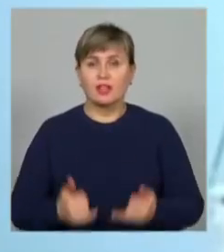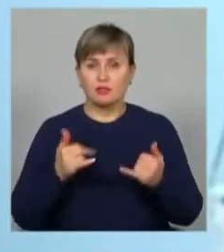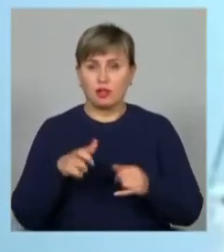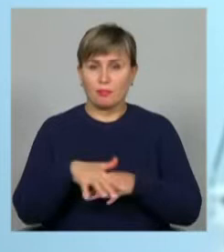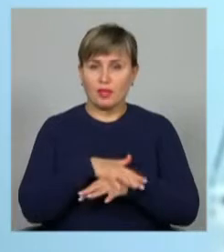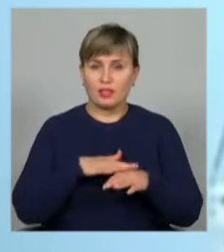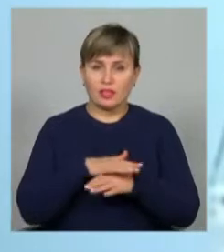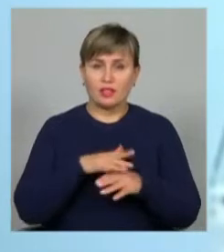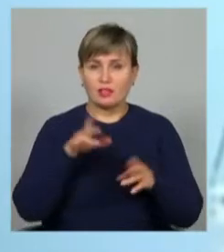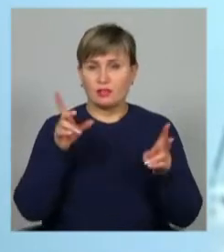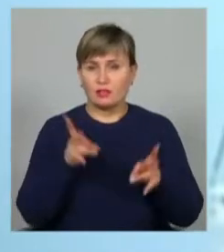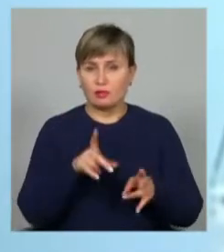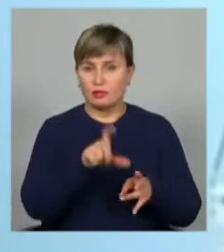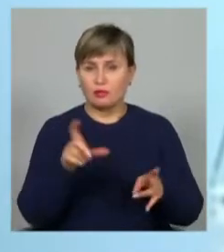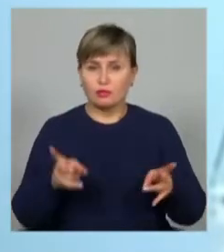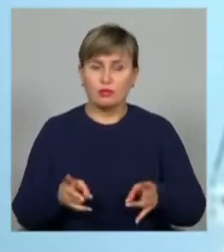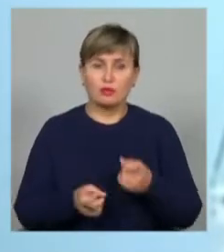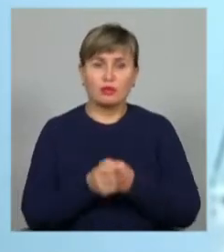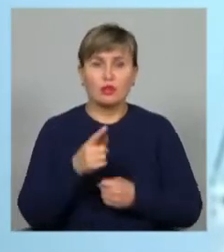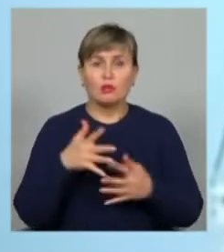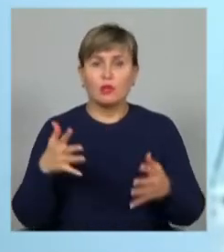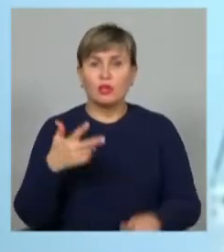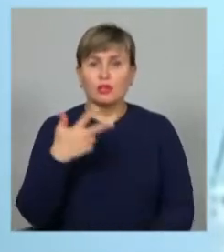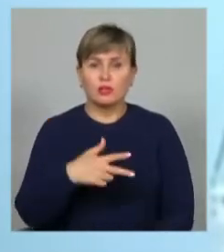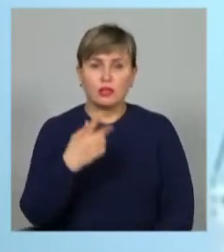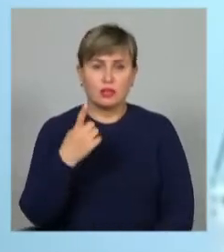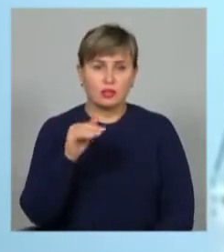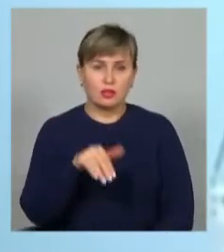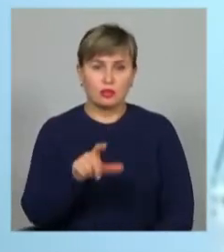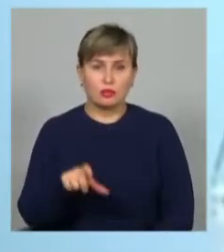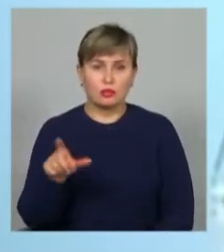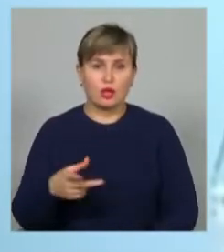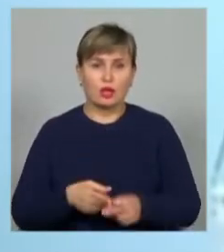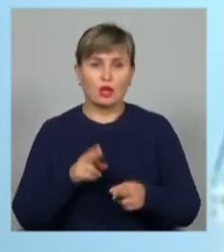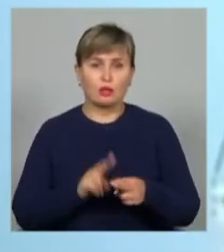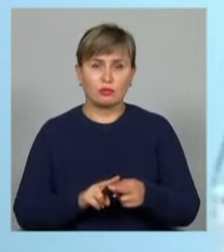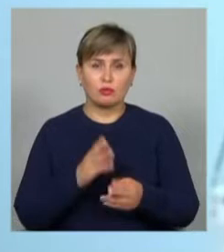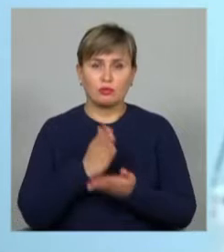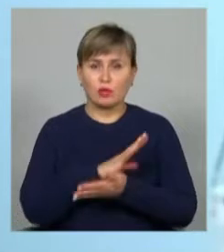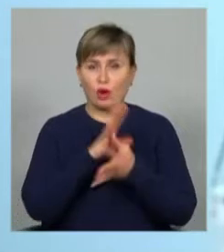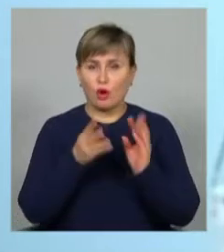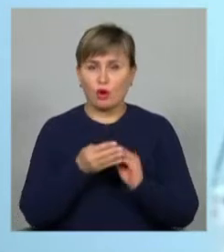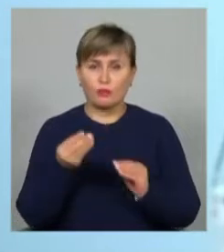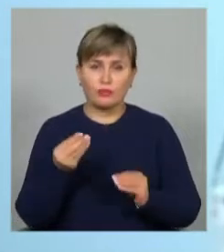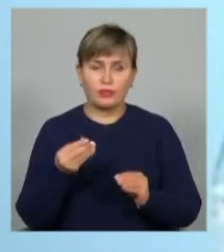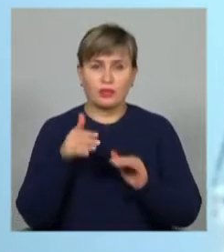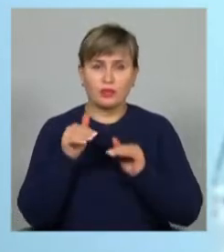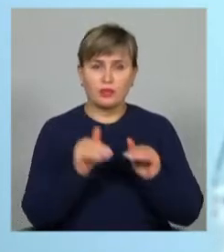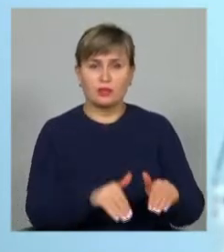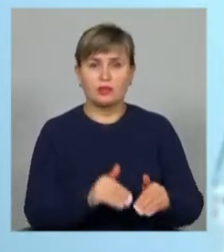жертвами финансовых пирамид оказалось более 31 тысяч граждан, которым причинен общий ущерб на сумму